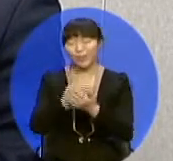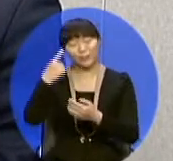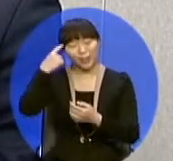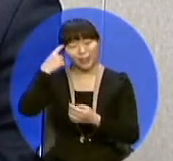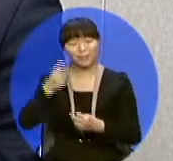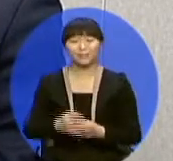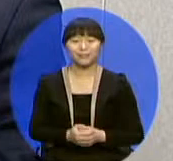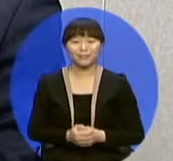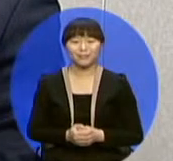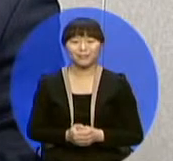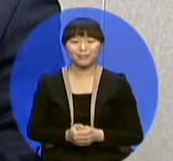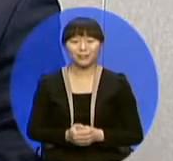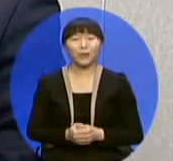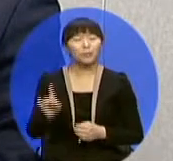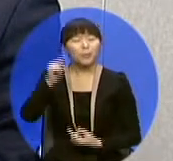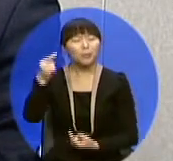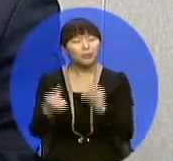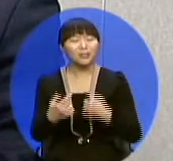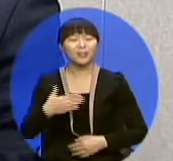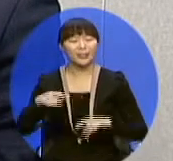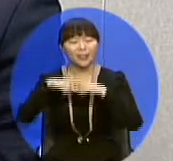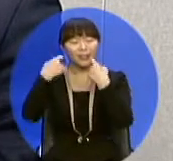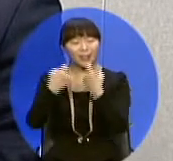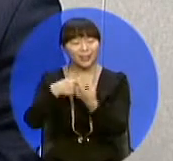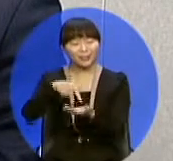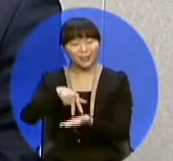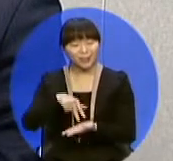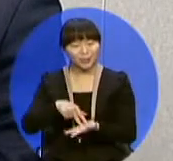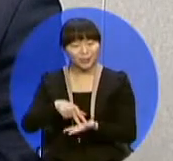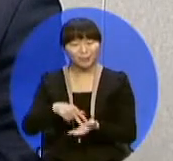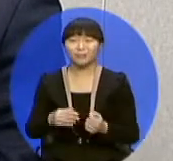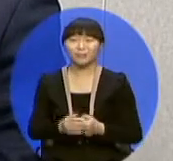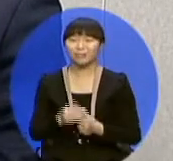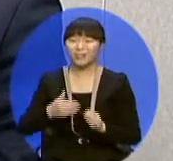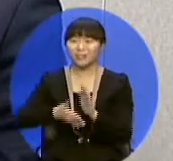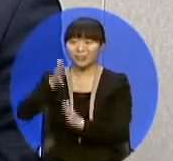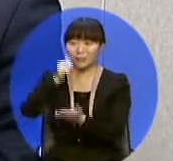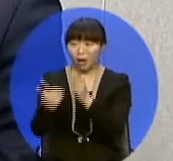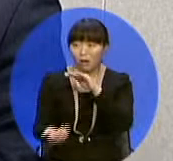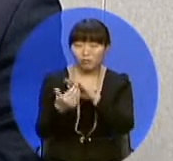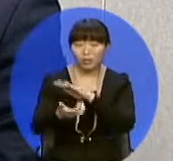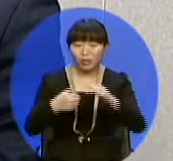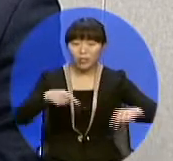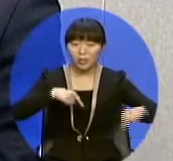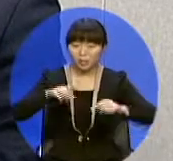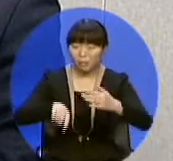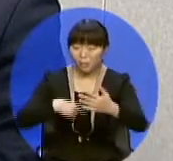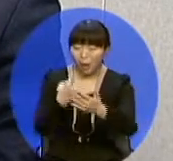생각하고요. 무엇보다도 저는 뭐 개인적으로는 시장이 되기 전에 정치에 입문하기